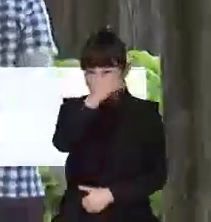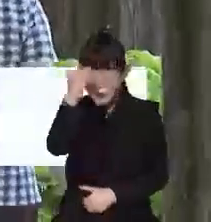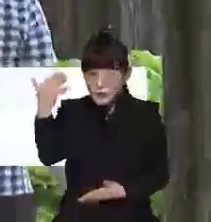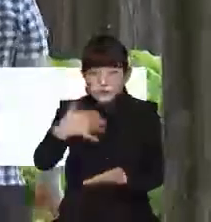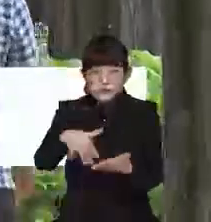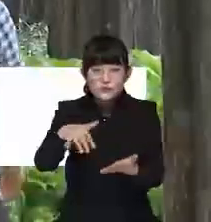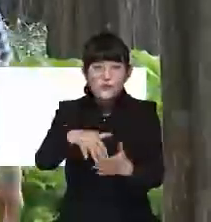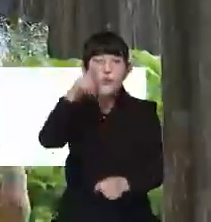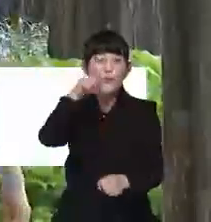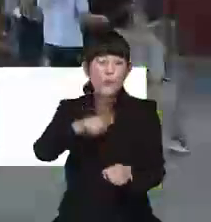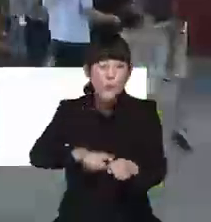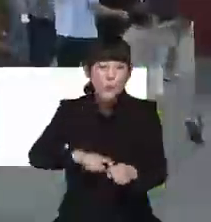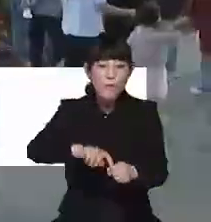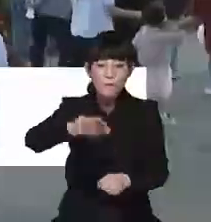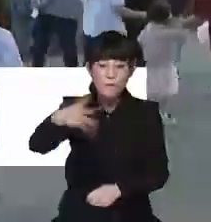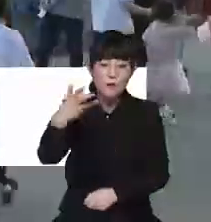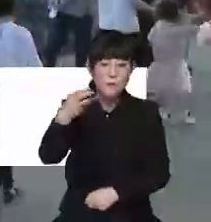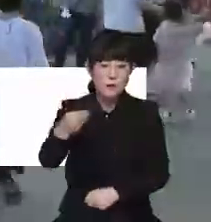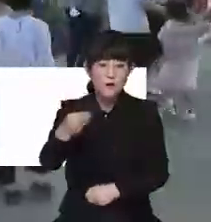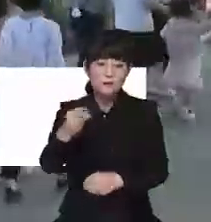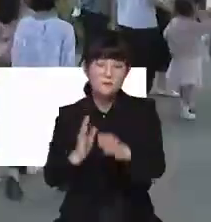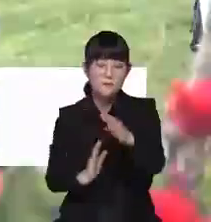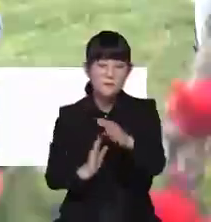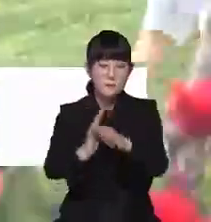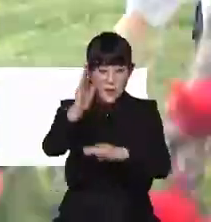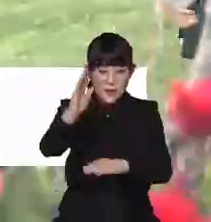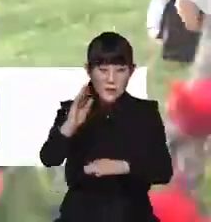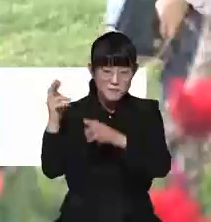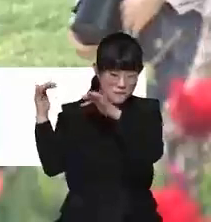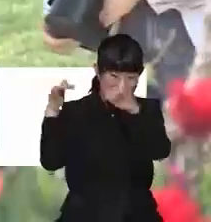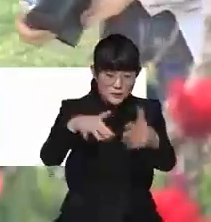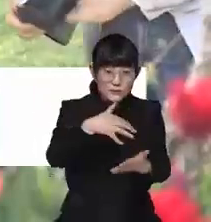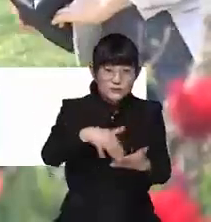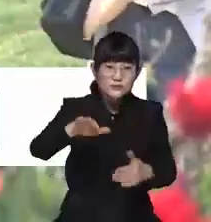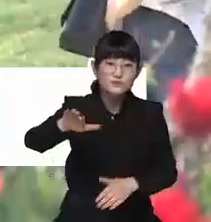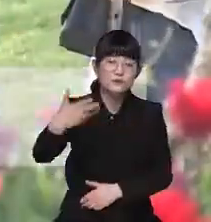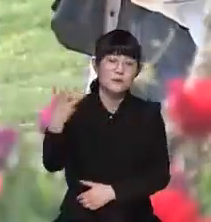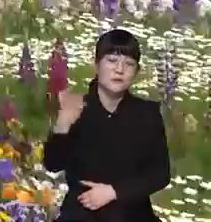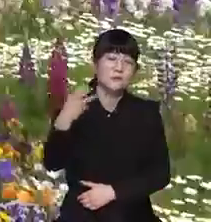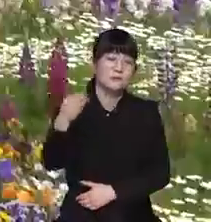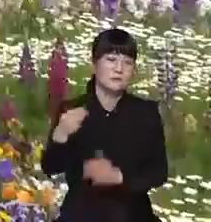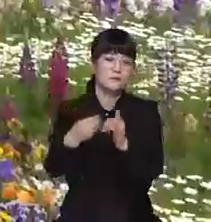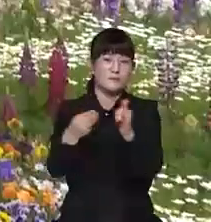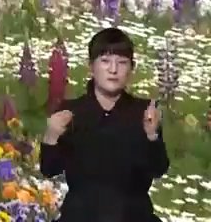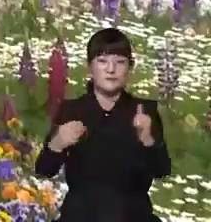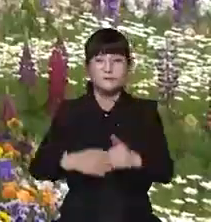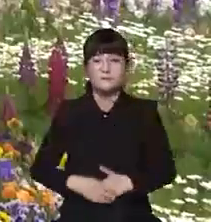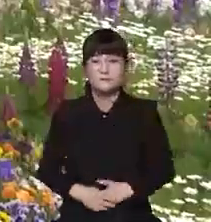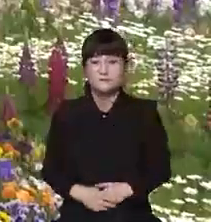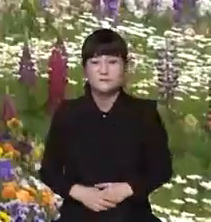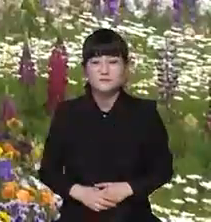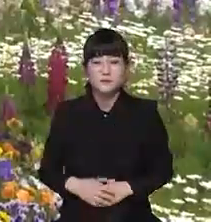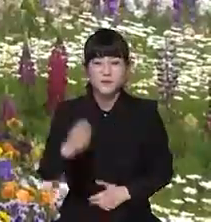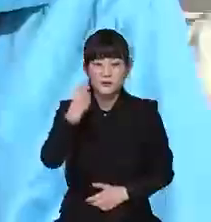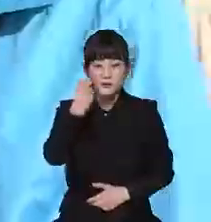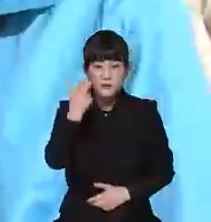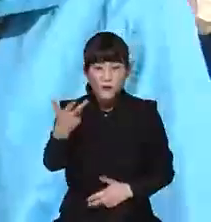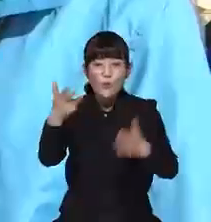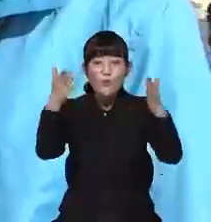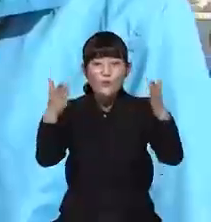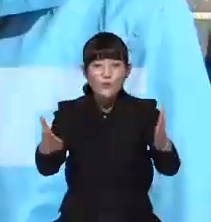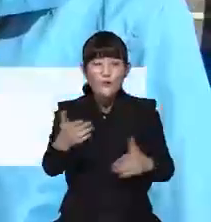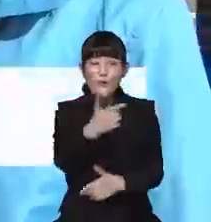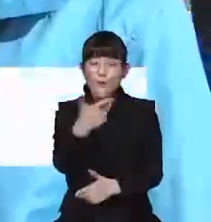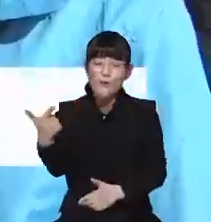수도 당초 목표했던 800만 명을 훌쩍 넘겨 980만 명을 기록했습니다. 7개월 동안 너무나